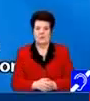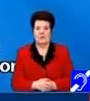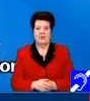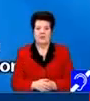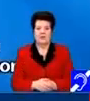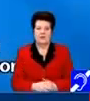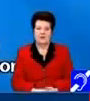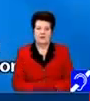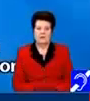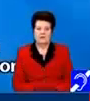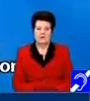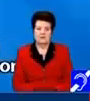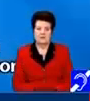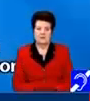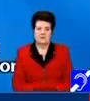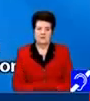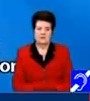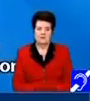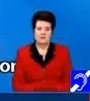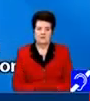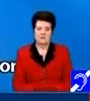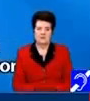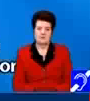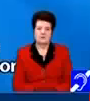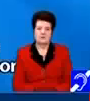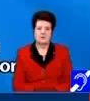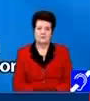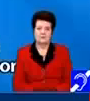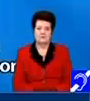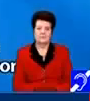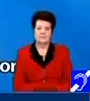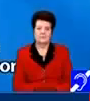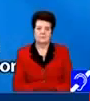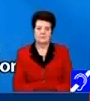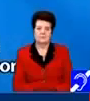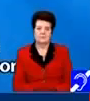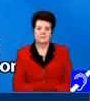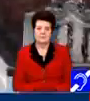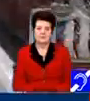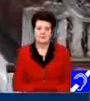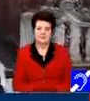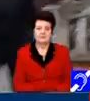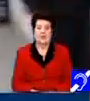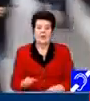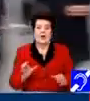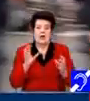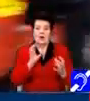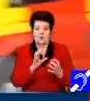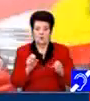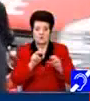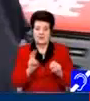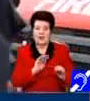We are pleased to donate today more equipment that will protect and help you protect the lives of others. Autospecialele